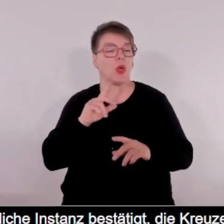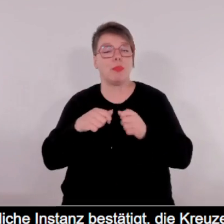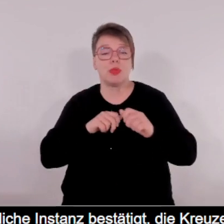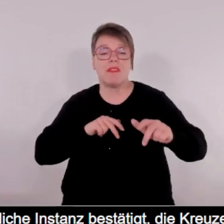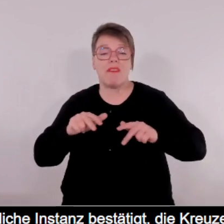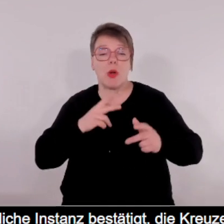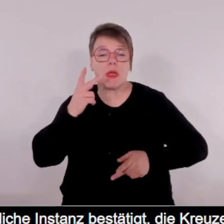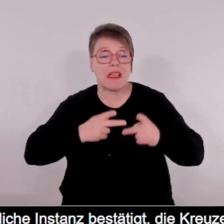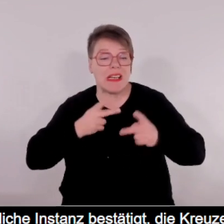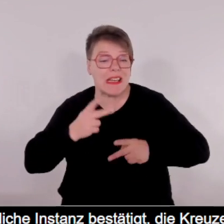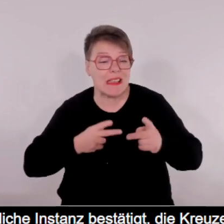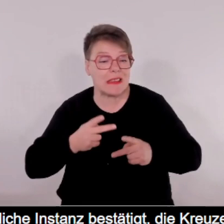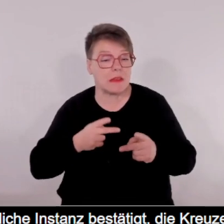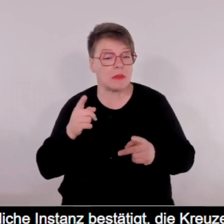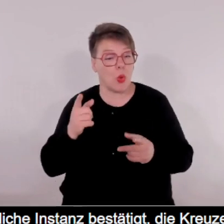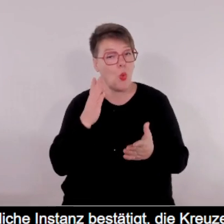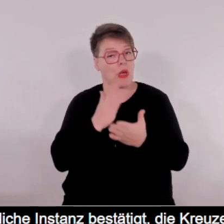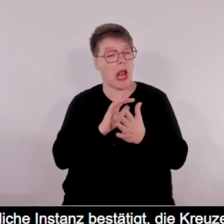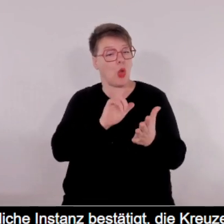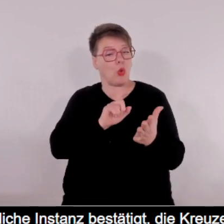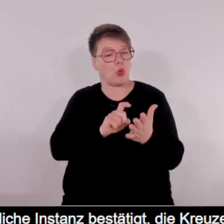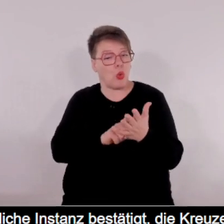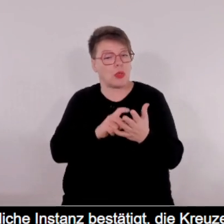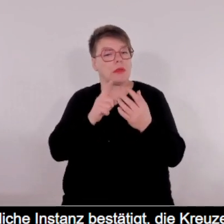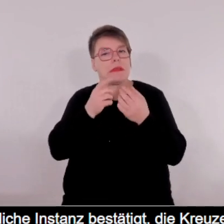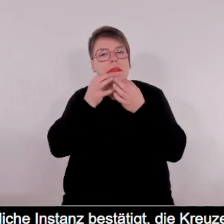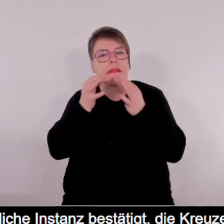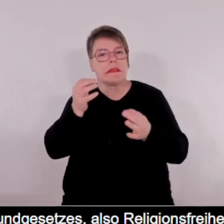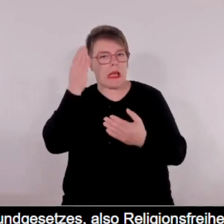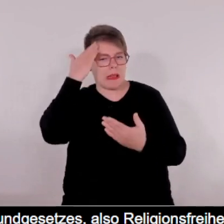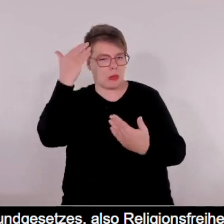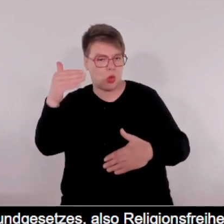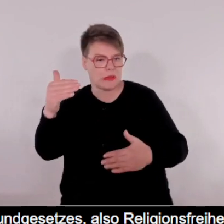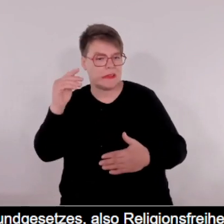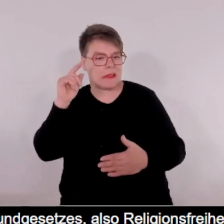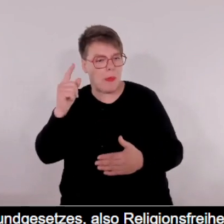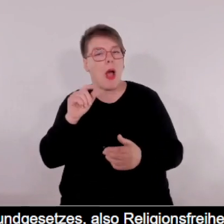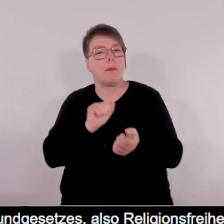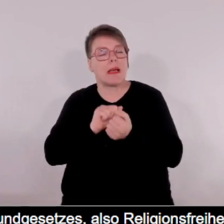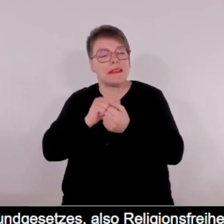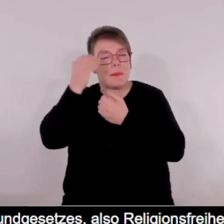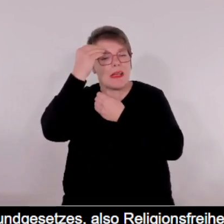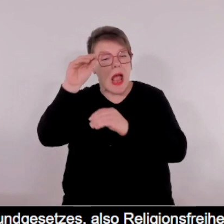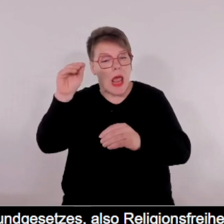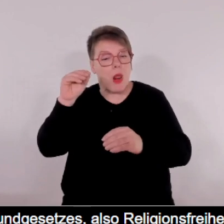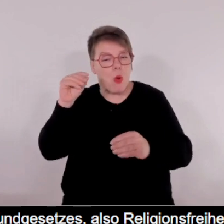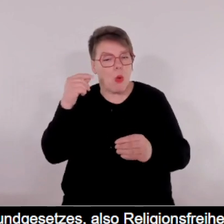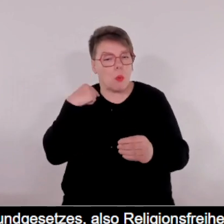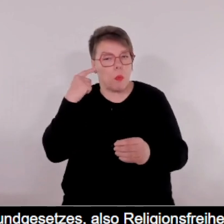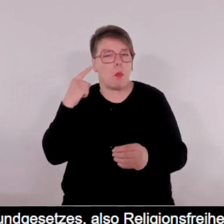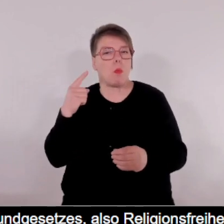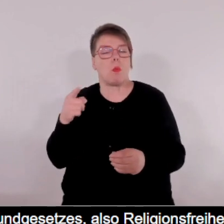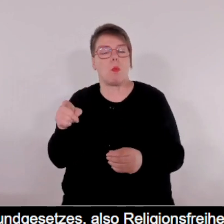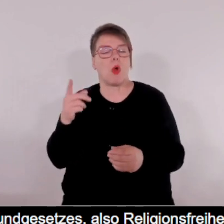der Grundsatz der religiös-weltanschaulichen Neutralität verlangt vom Staat keinen